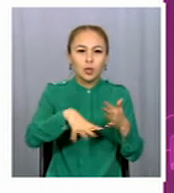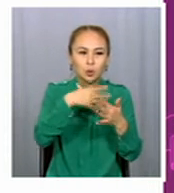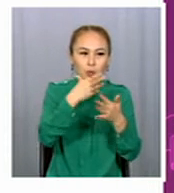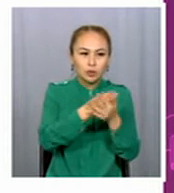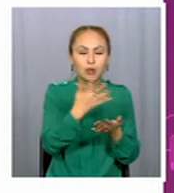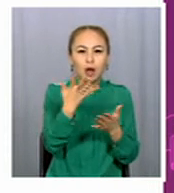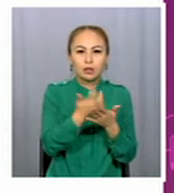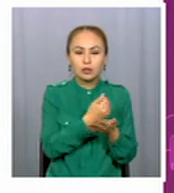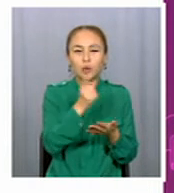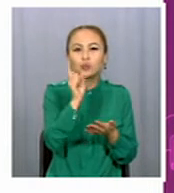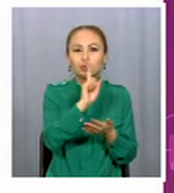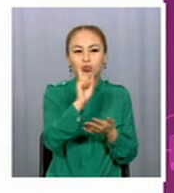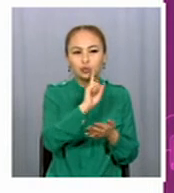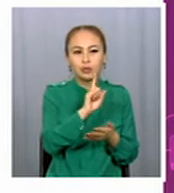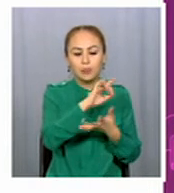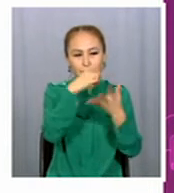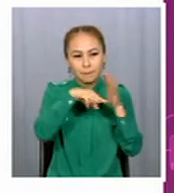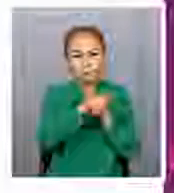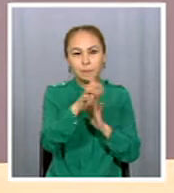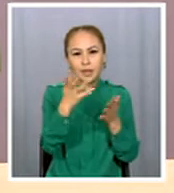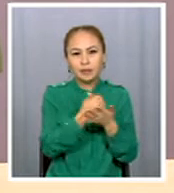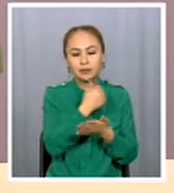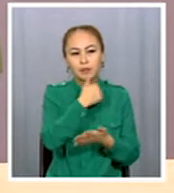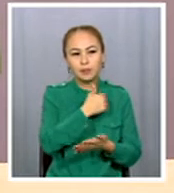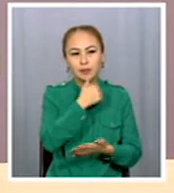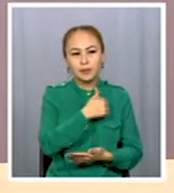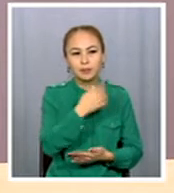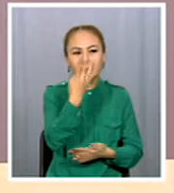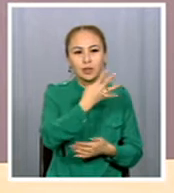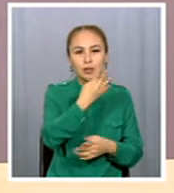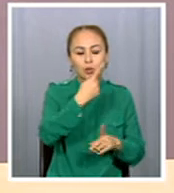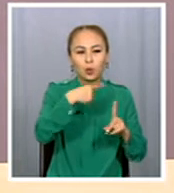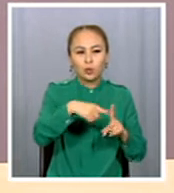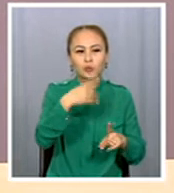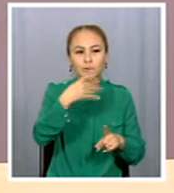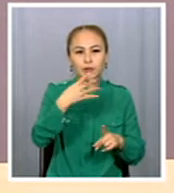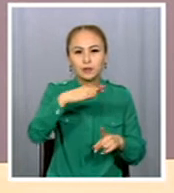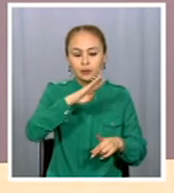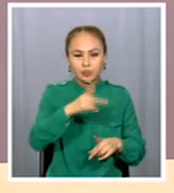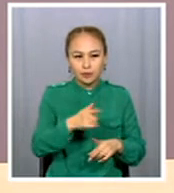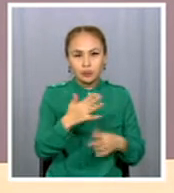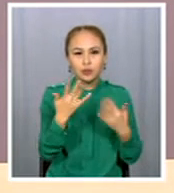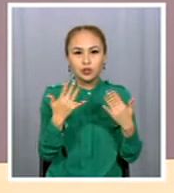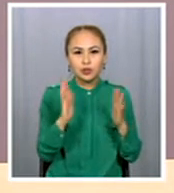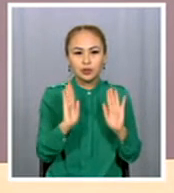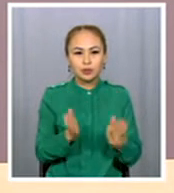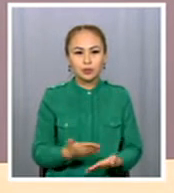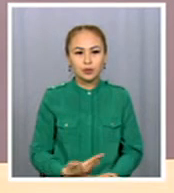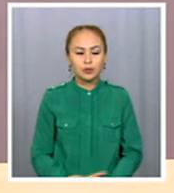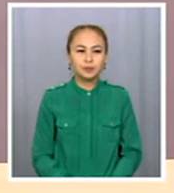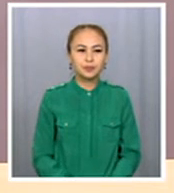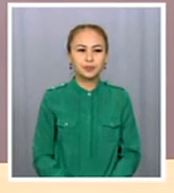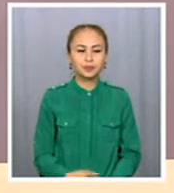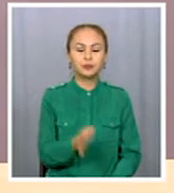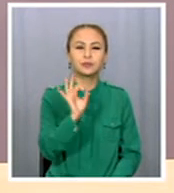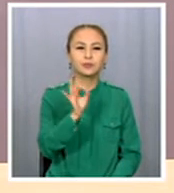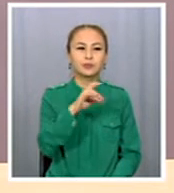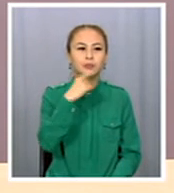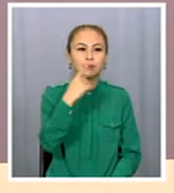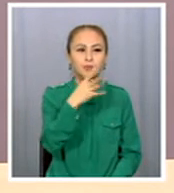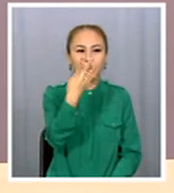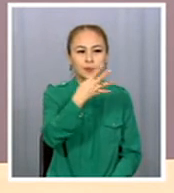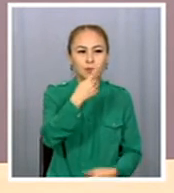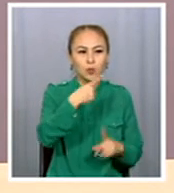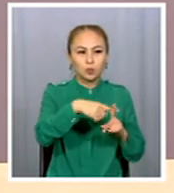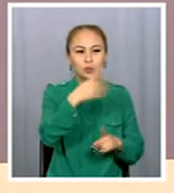анықтау үшін өрнектің мәнін табайық. 40 теңге мен 40 теңгенің қосындысының мәні неше теңгеге тең? Дұрыс айтасындар, 40 теңге мен